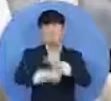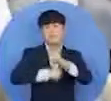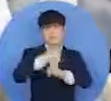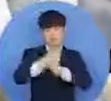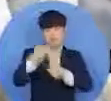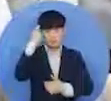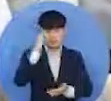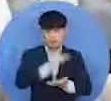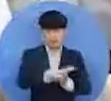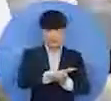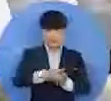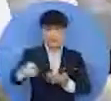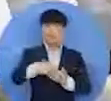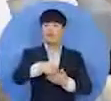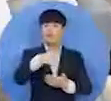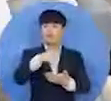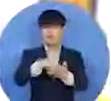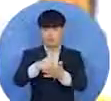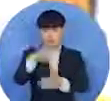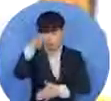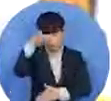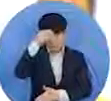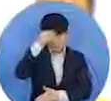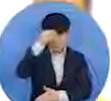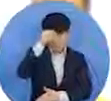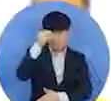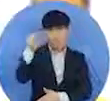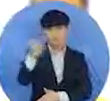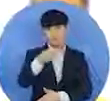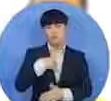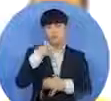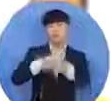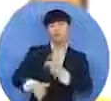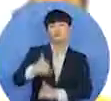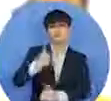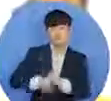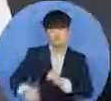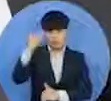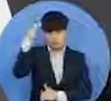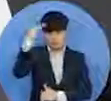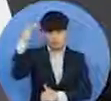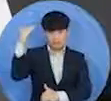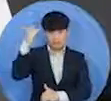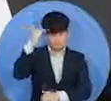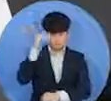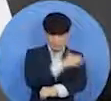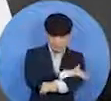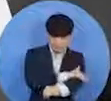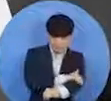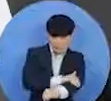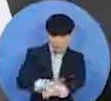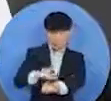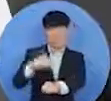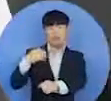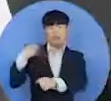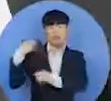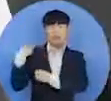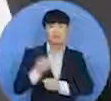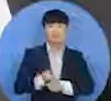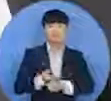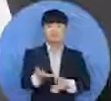순관 정신을 본받고 우리 후손들에게 영광스러운 대한민국을 물려줄 수